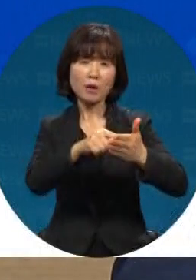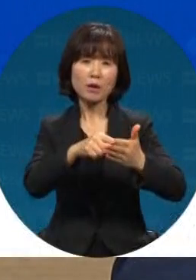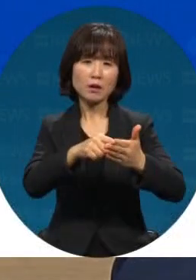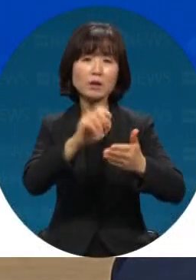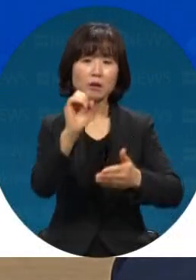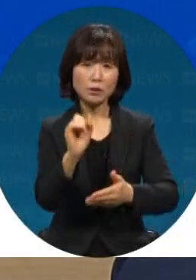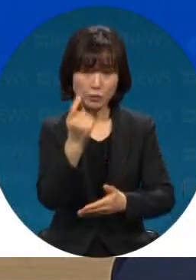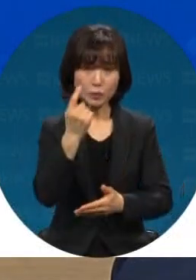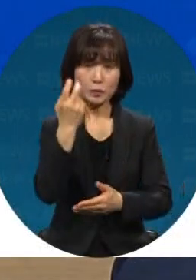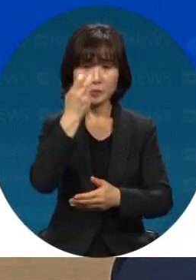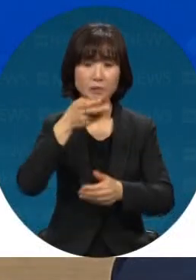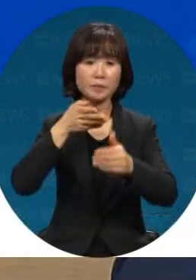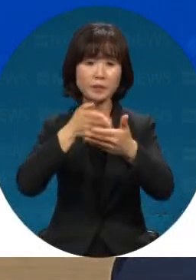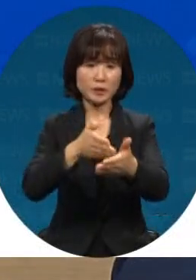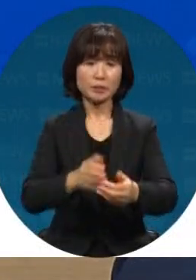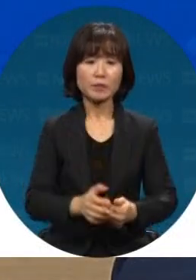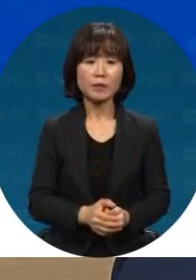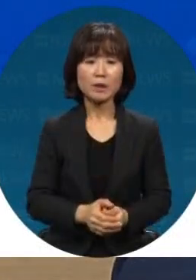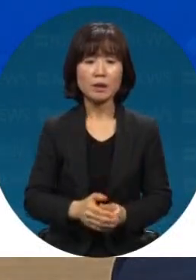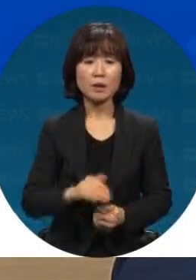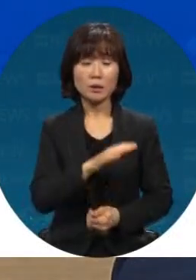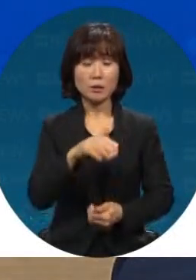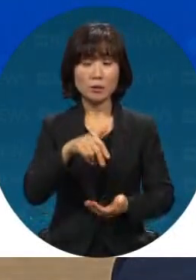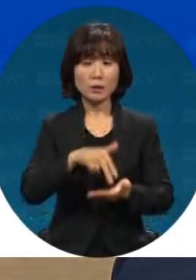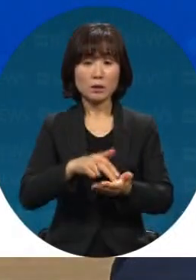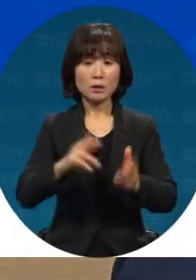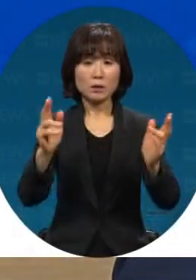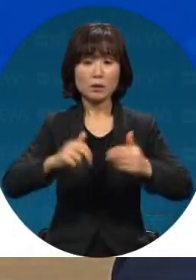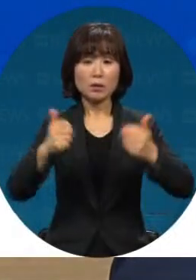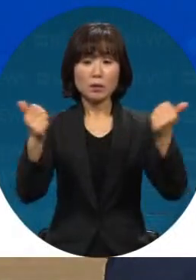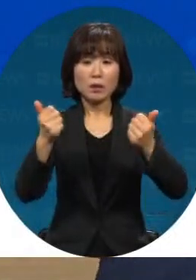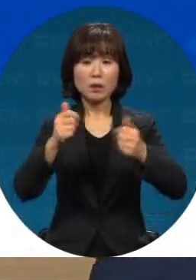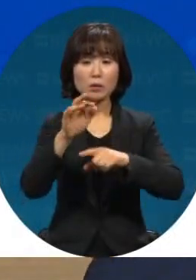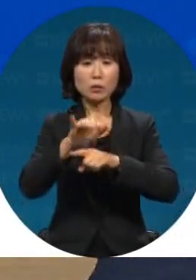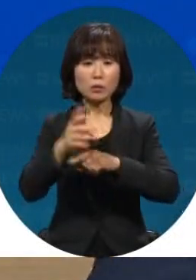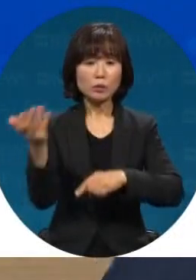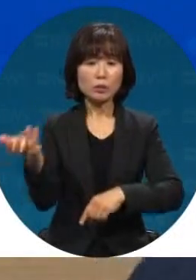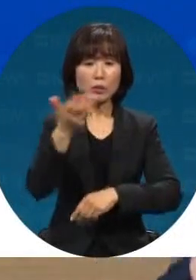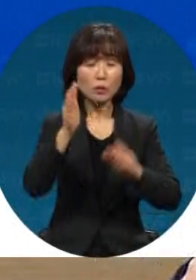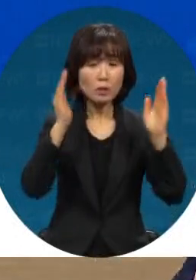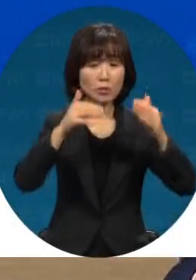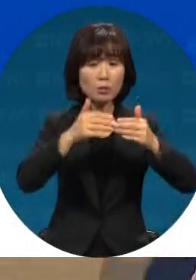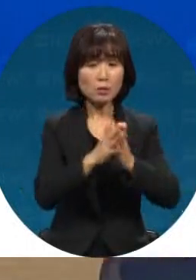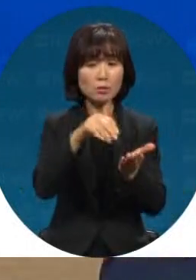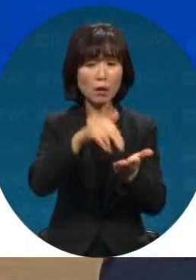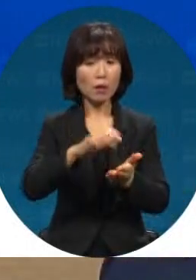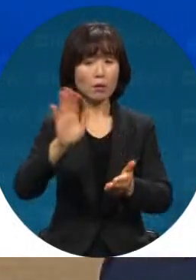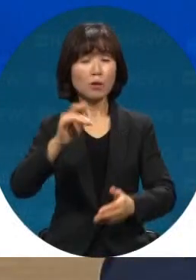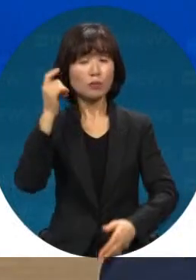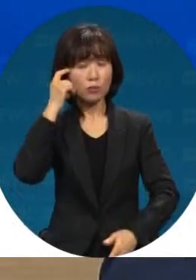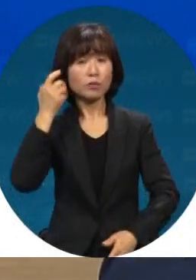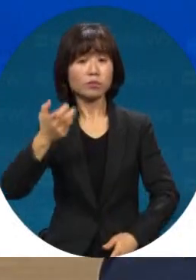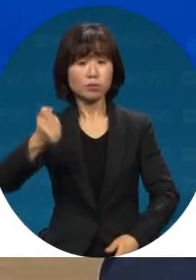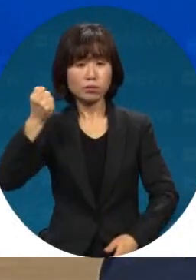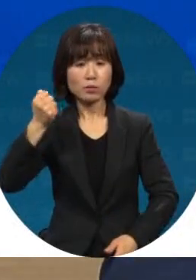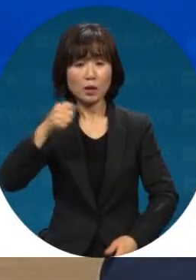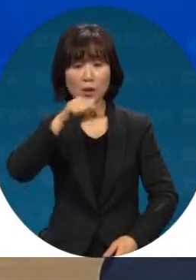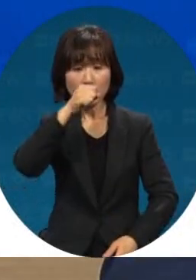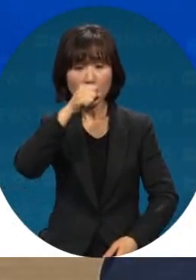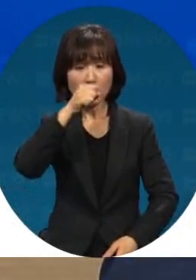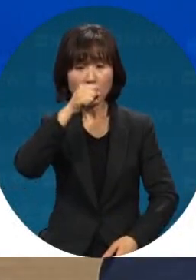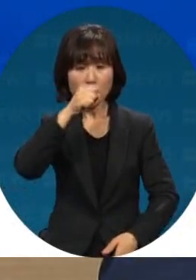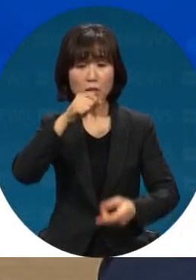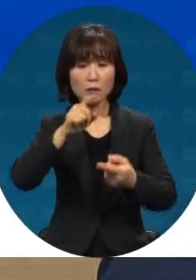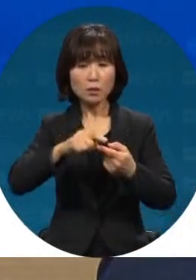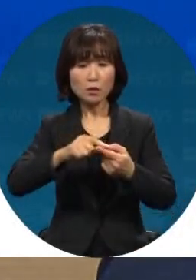의회가 농촌리학의 폐지 입장은 아니라고 저희는 이해를 했어요 예산이라든가